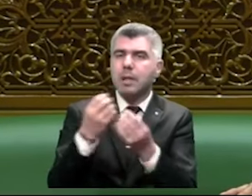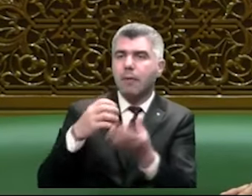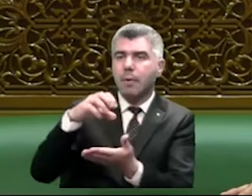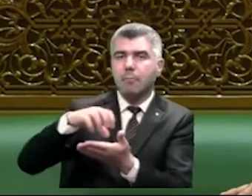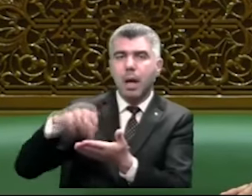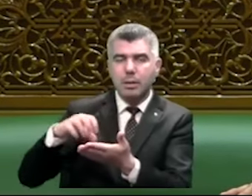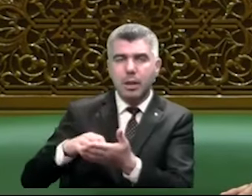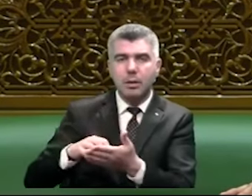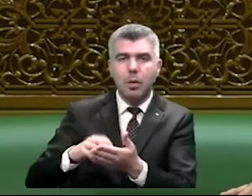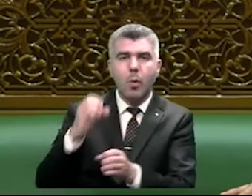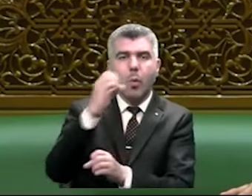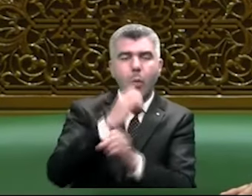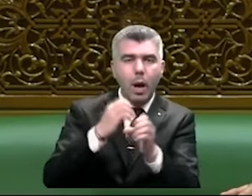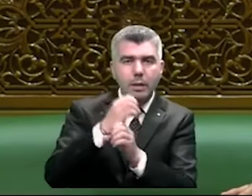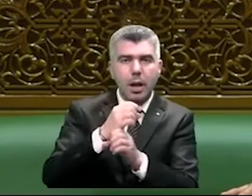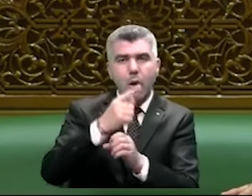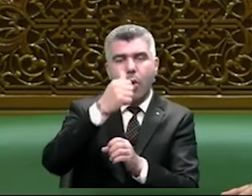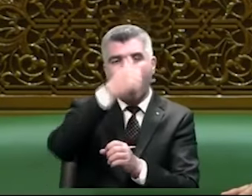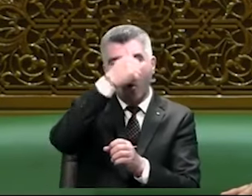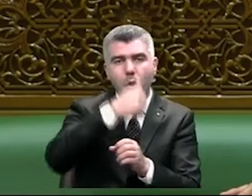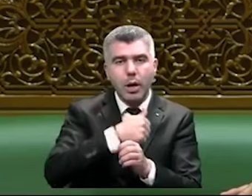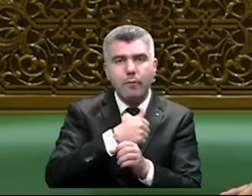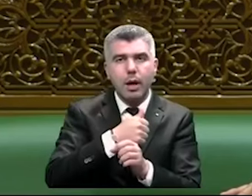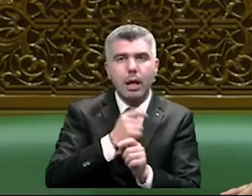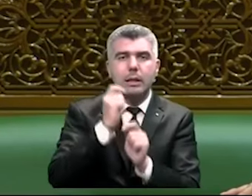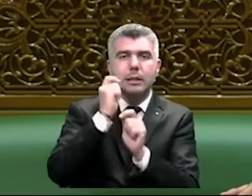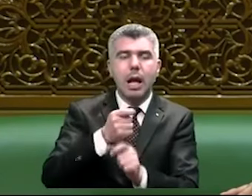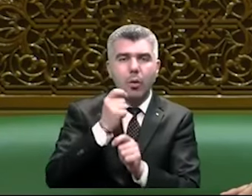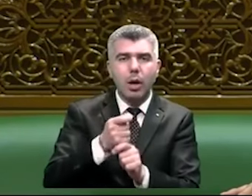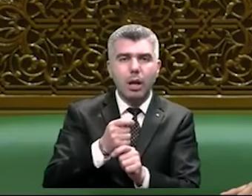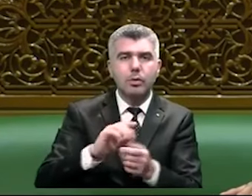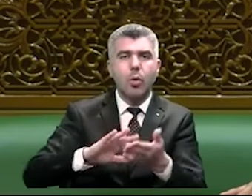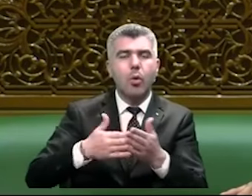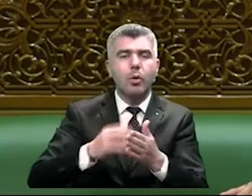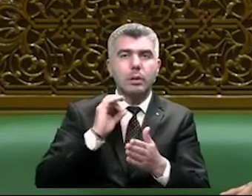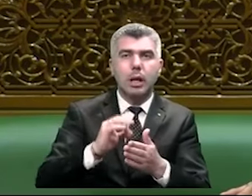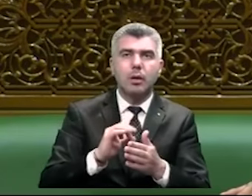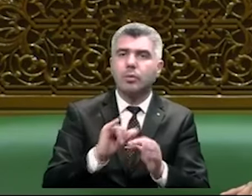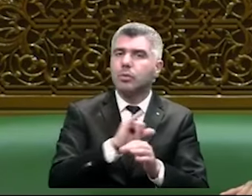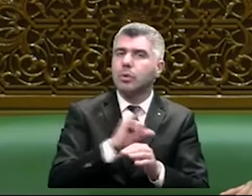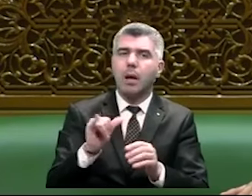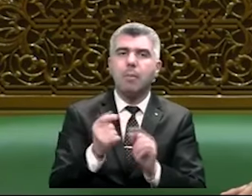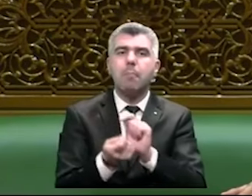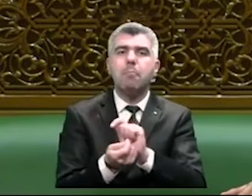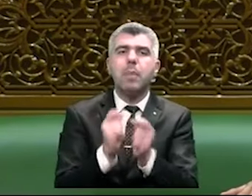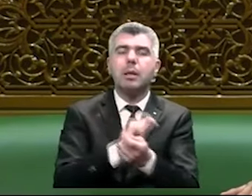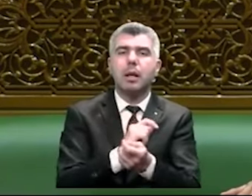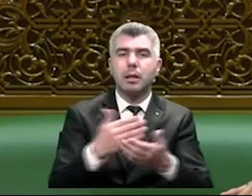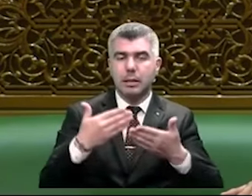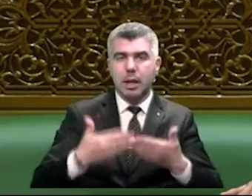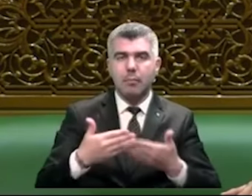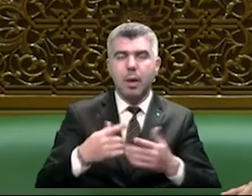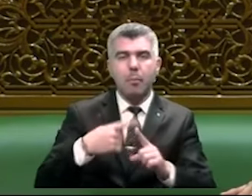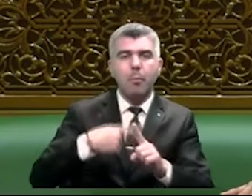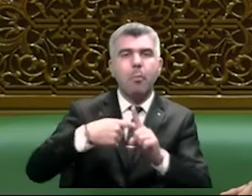مثل اقليم وزان وخنفره وتنغير والحسي وتوت وغير وهلم مجرا بدون ايه بدائل لحد الان في ظل